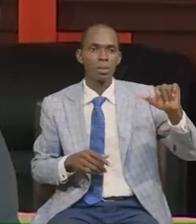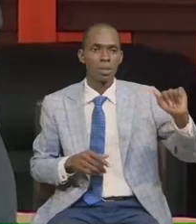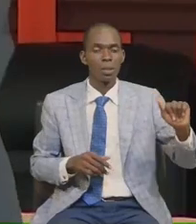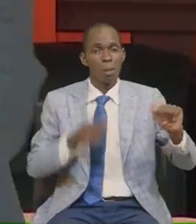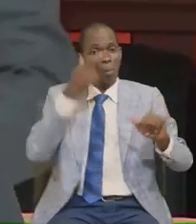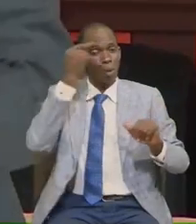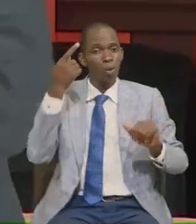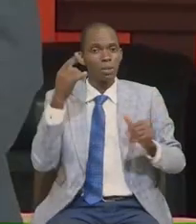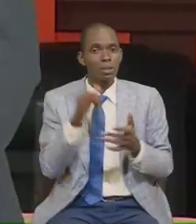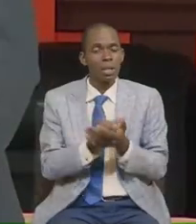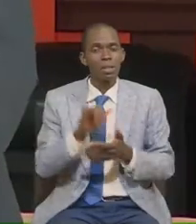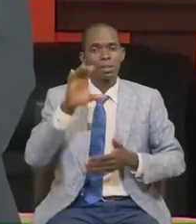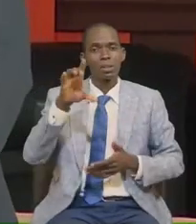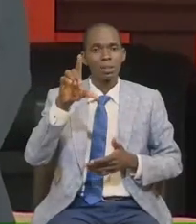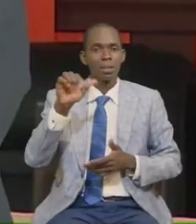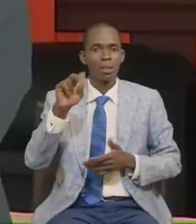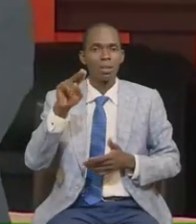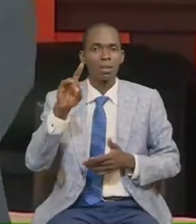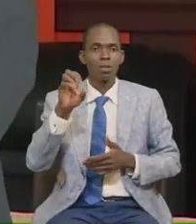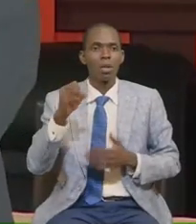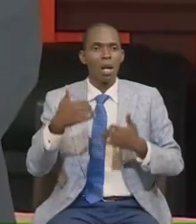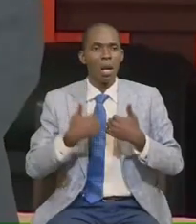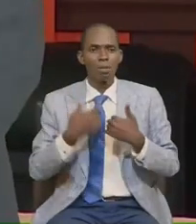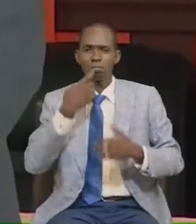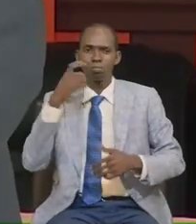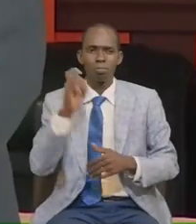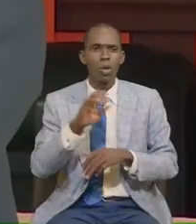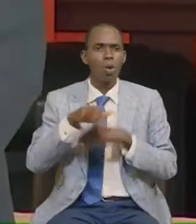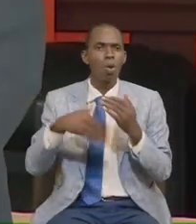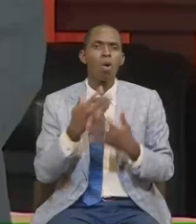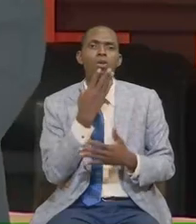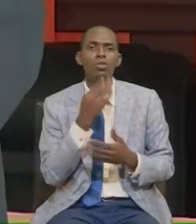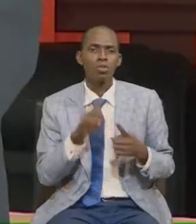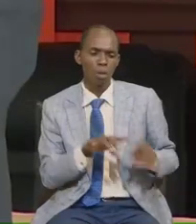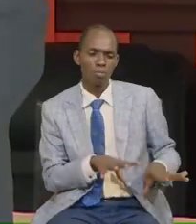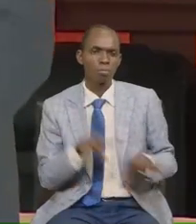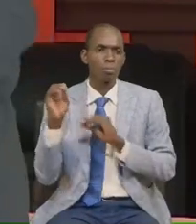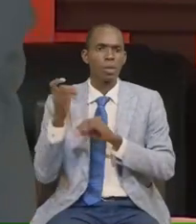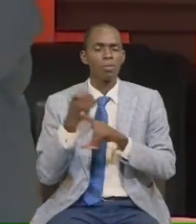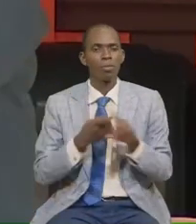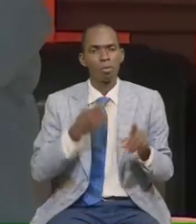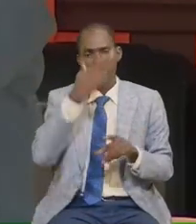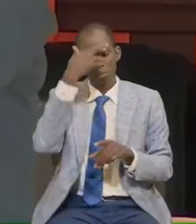juifs de sortir de Rome. Et il se lia avec eux.